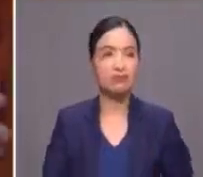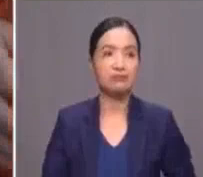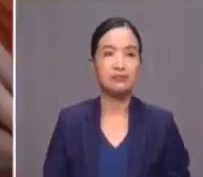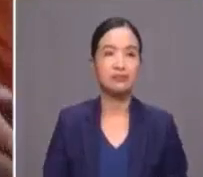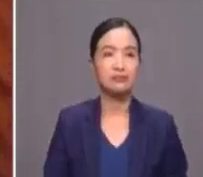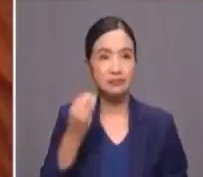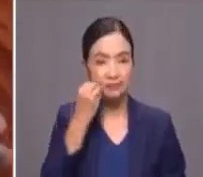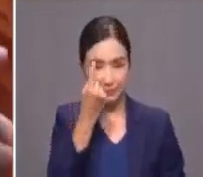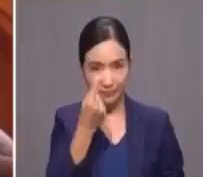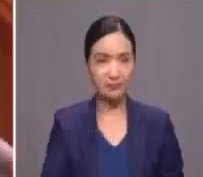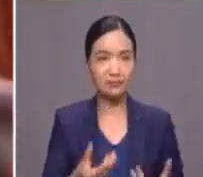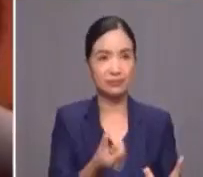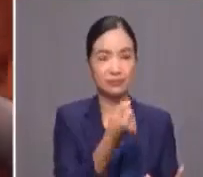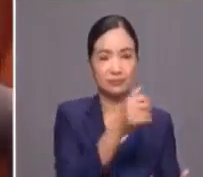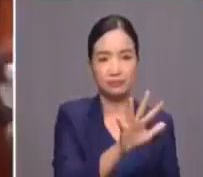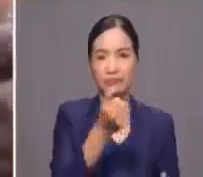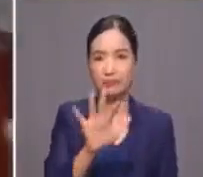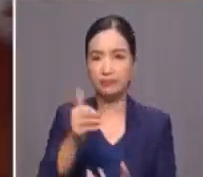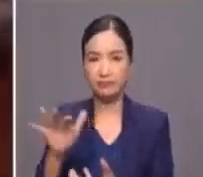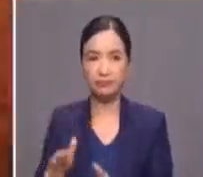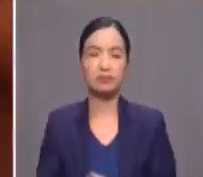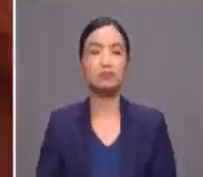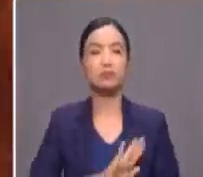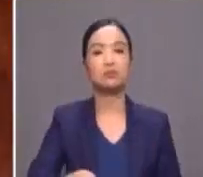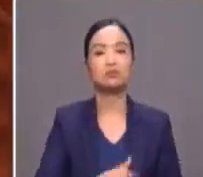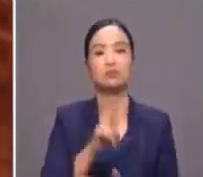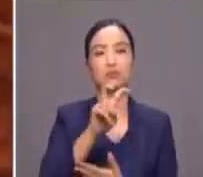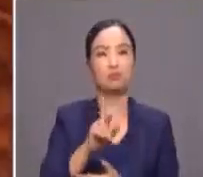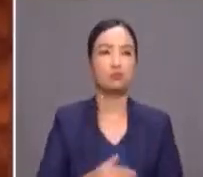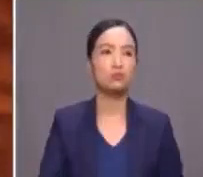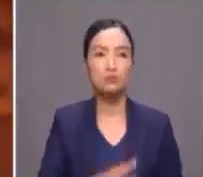เดือนที่ผ่านมาเนี่ยวัดถ้วยชาวบ้านมาโดยตลอดเลยเมื่อไหร่ที่มีไข่เพียงพอที่จะแจกก็รีบไปแจกทันทีค่ะเพราะความหิวเนี่ยรอไม่ได้ค่ะวันนี้มอบไปบ้านละ15ฟองทุกบ้านรอบวัดเนี่ย 200ชุดถ้าวันไหนบ้านไหนไม่มีข้าวสารให้มารับที่วัดเลย